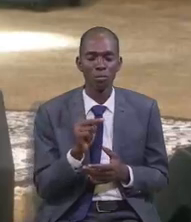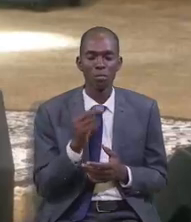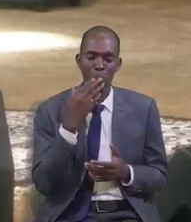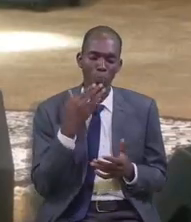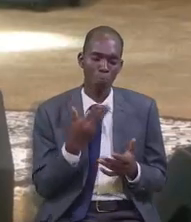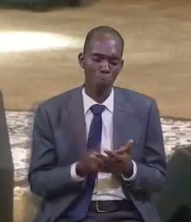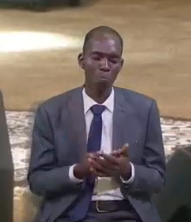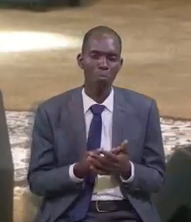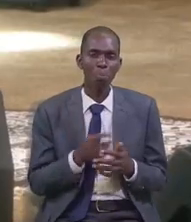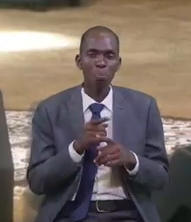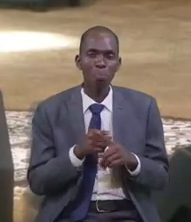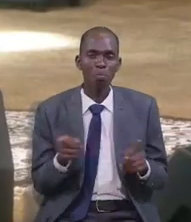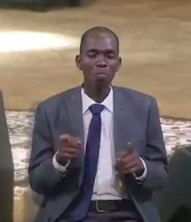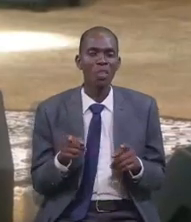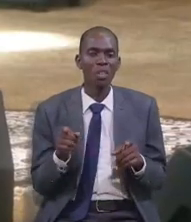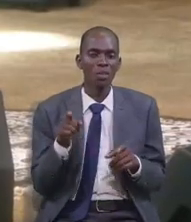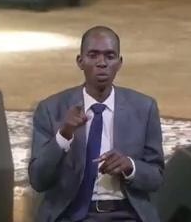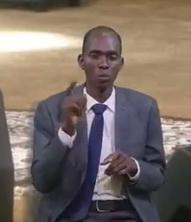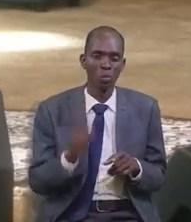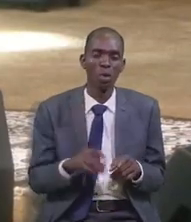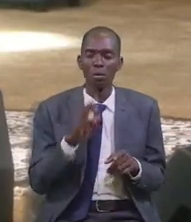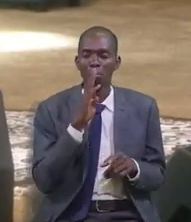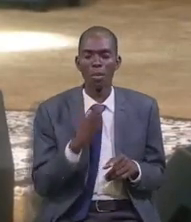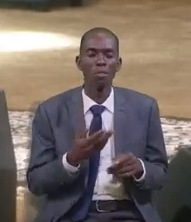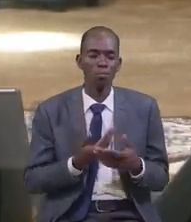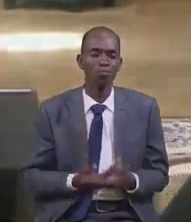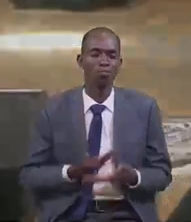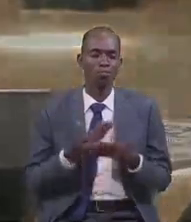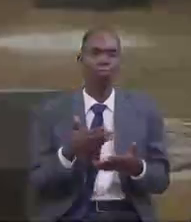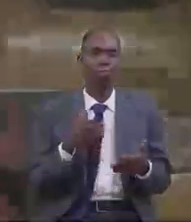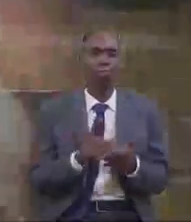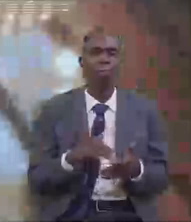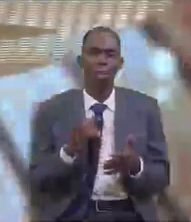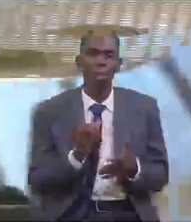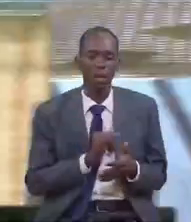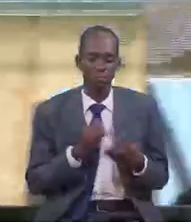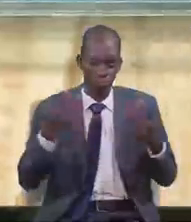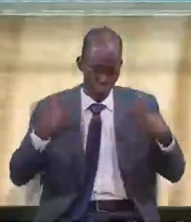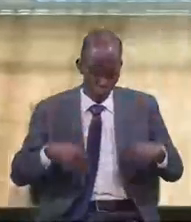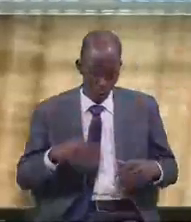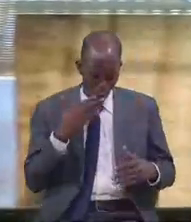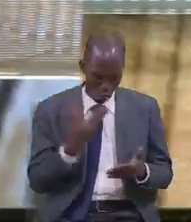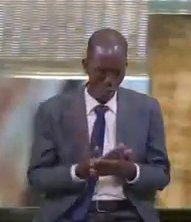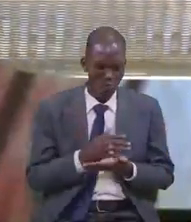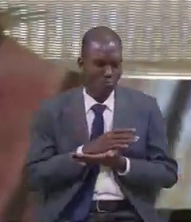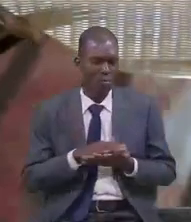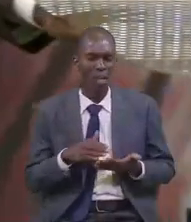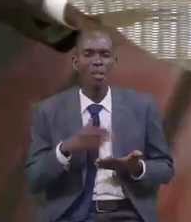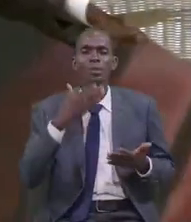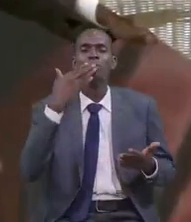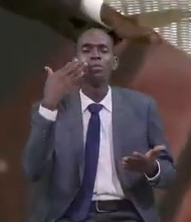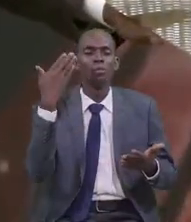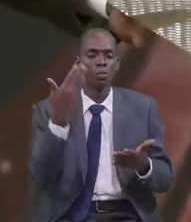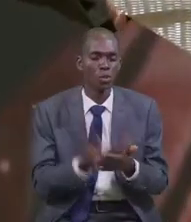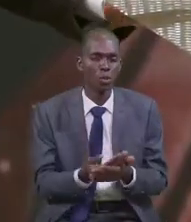vous naissiez de nouveau. Être nazirien, c'est bon, mais tu dois naître de nouveau. Je m'habille bien. Oui, très bon. Mais